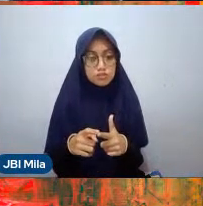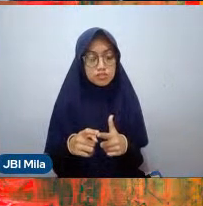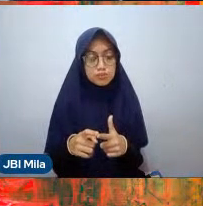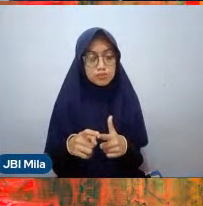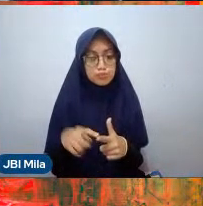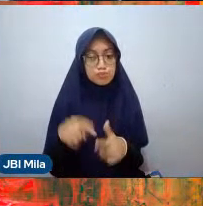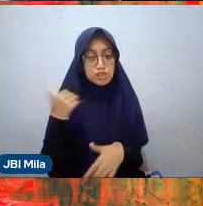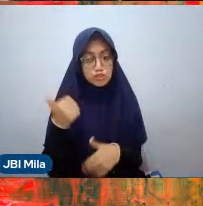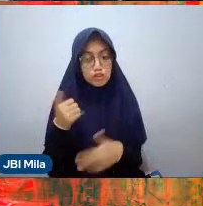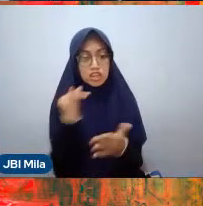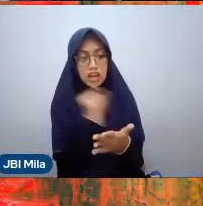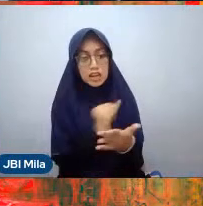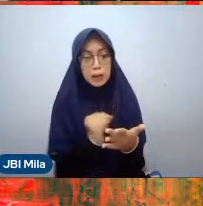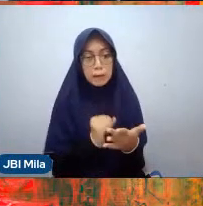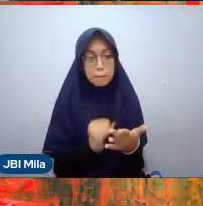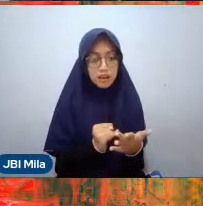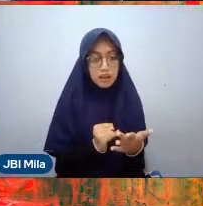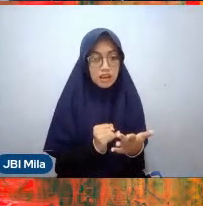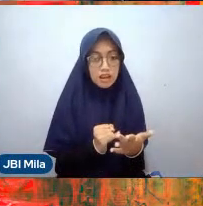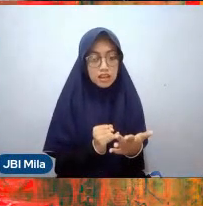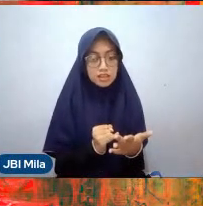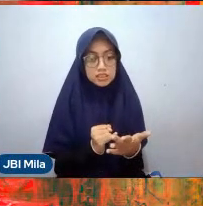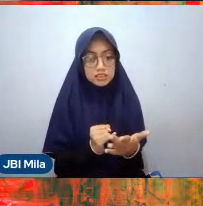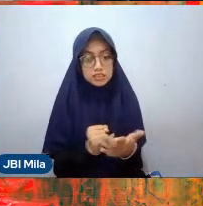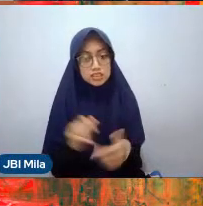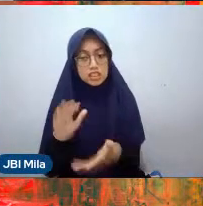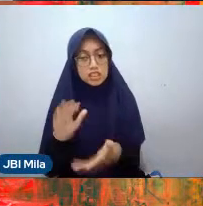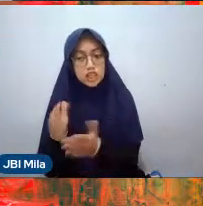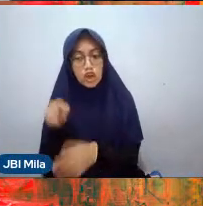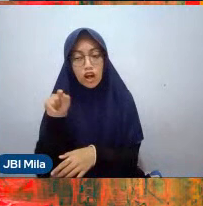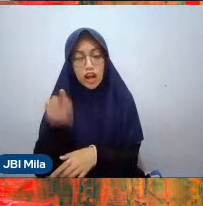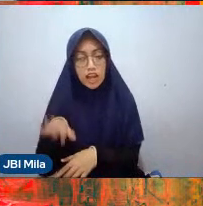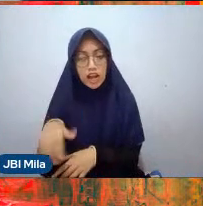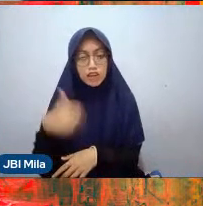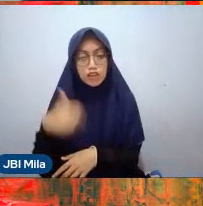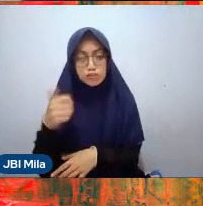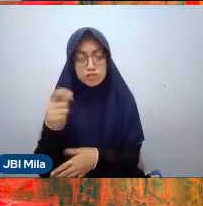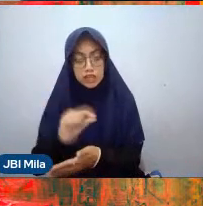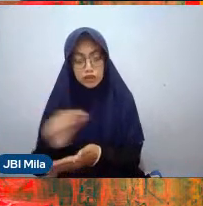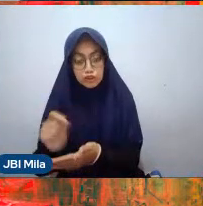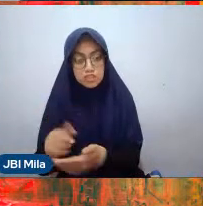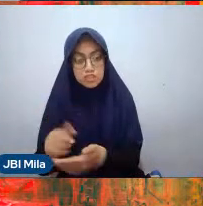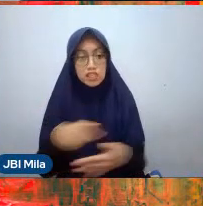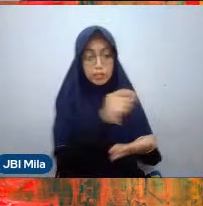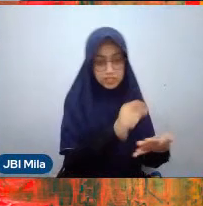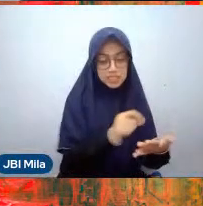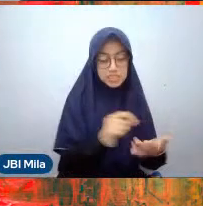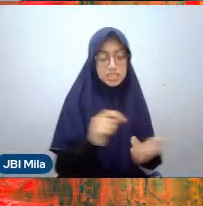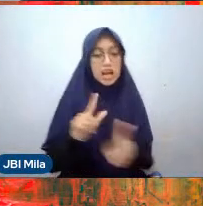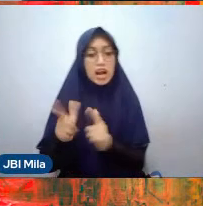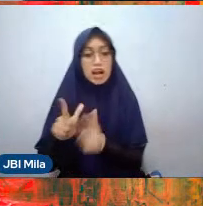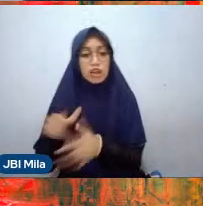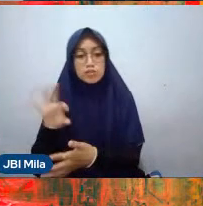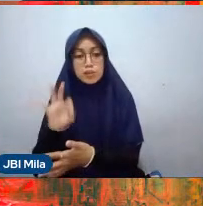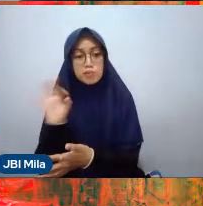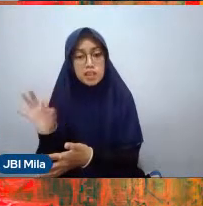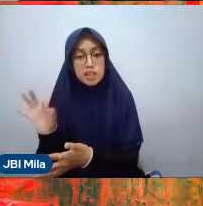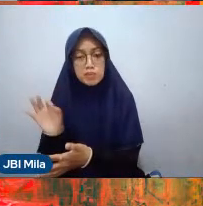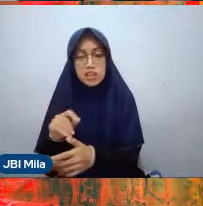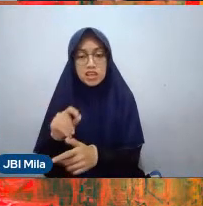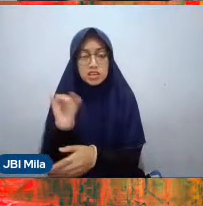gambar. Gitu. Jadi kalau gambar waktu senang. Gitu. Saya pernah ajak main anak-anak. Kamu sedih kalau